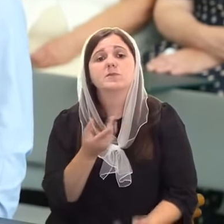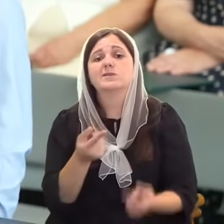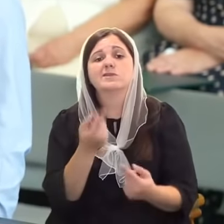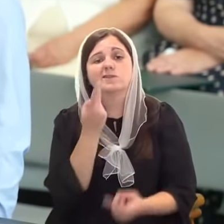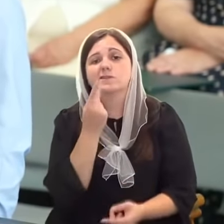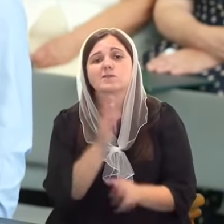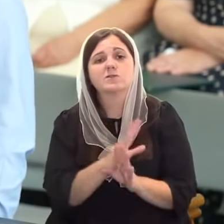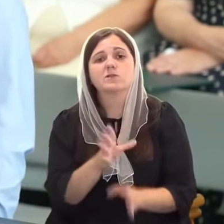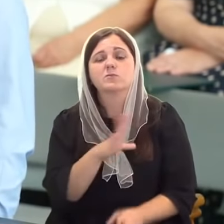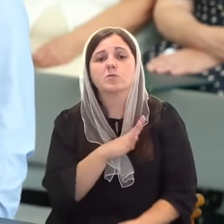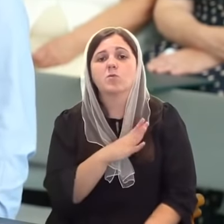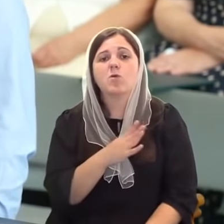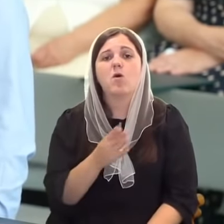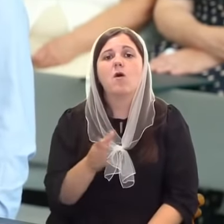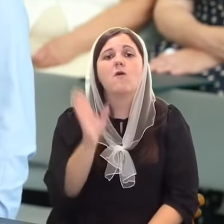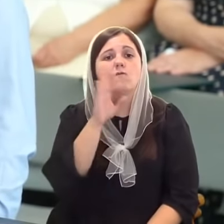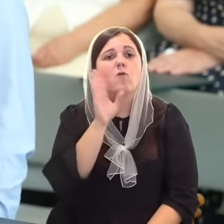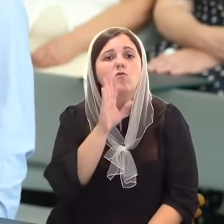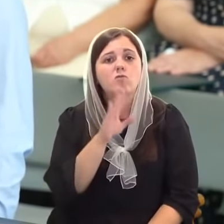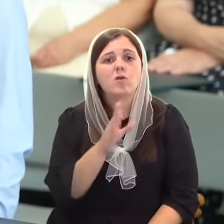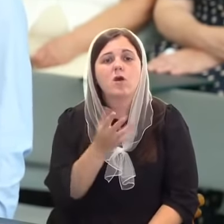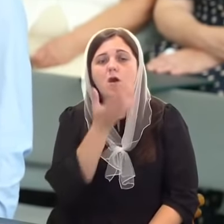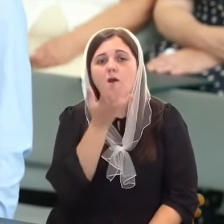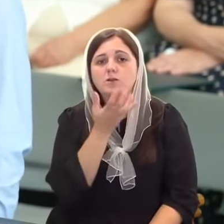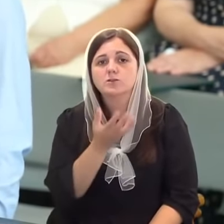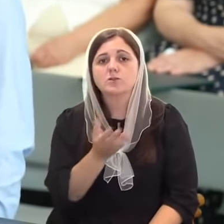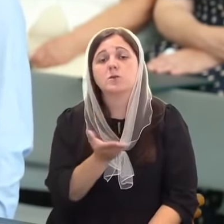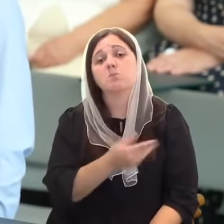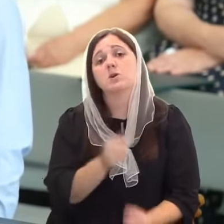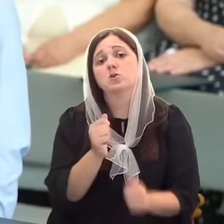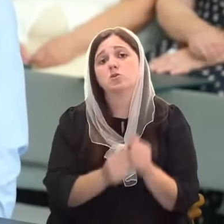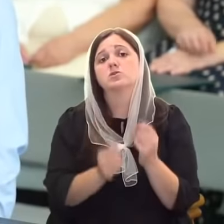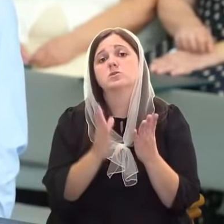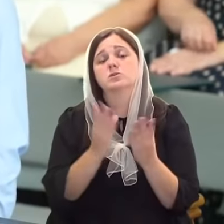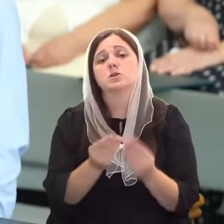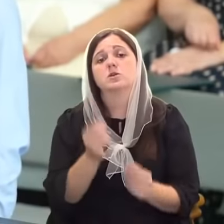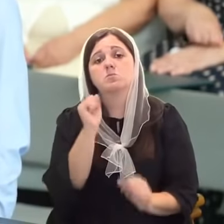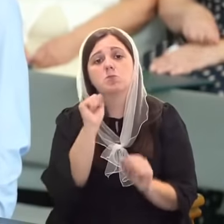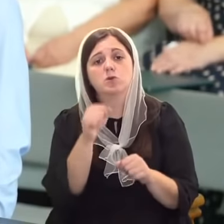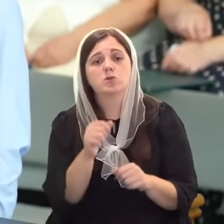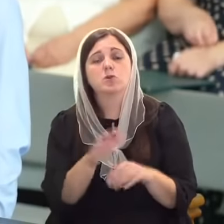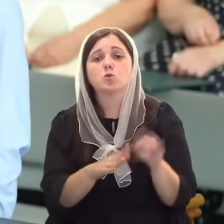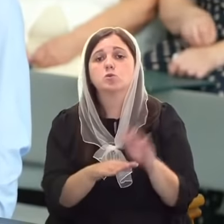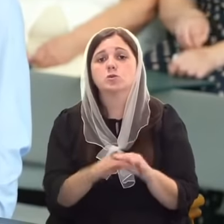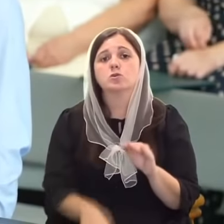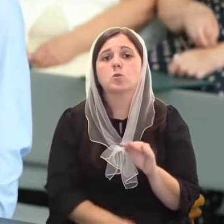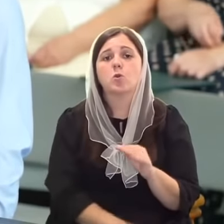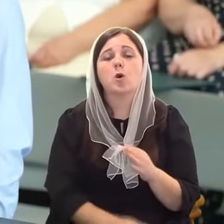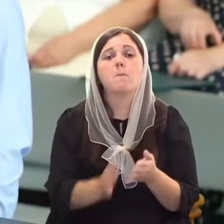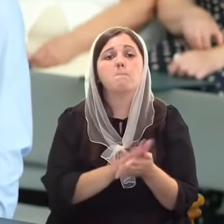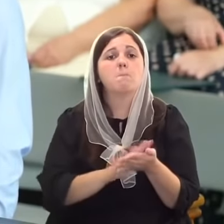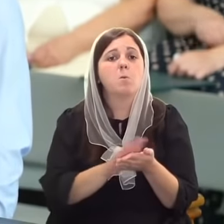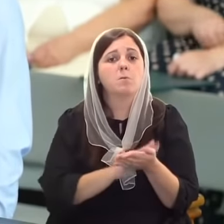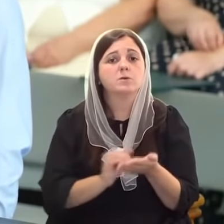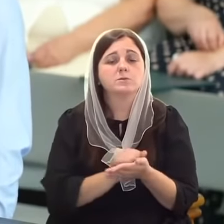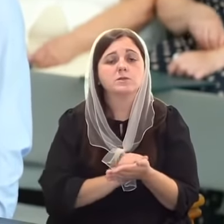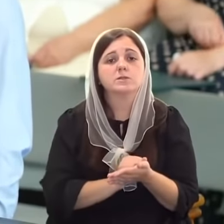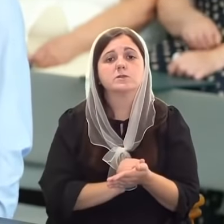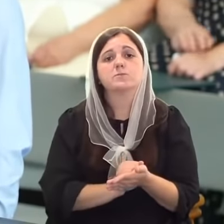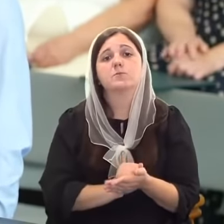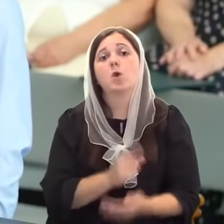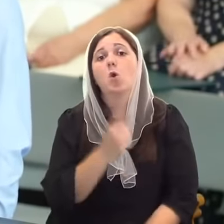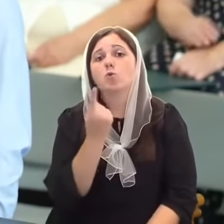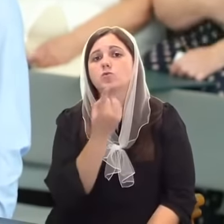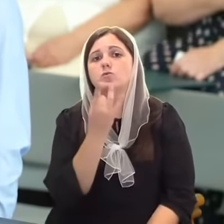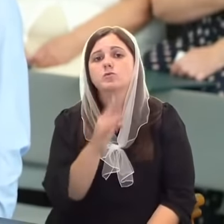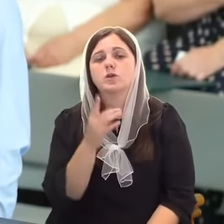воды. Мы каждый день могли помыть ноги, руки, но раз в неделю, в пятницу, мы могли просто помыться.